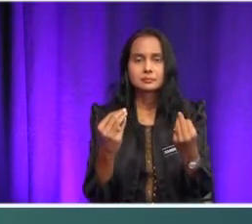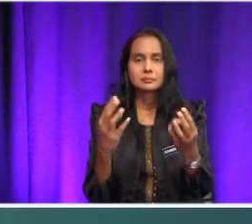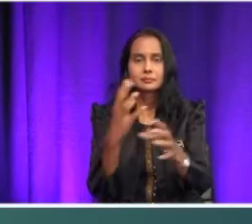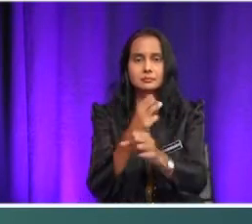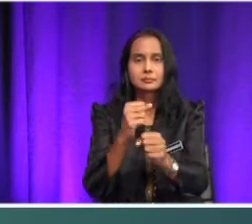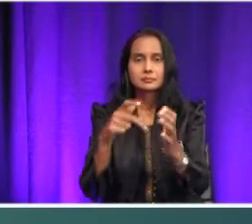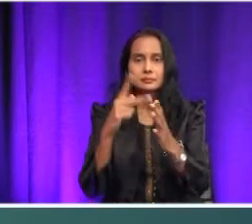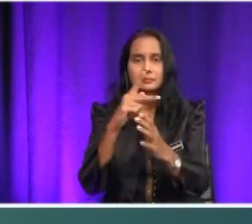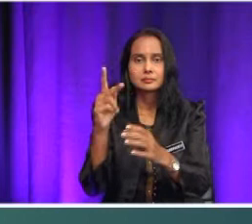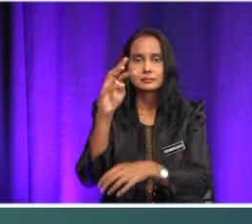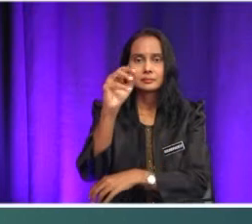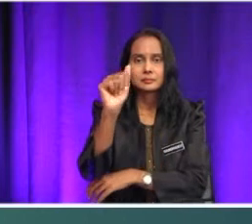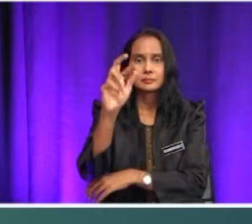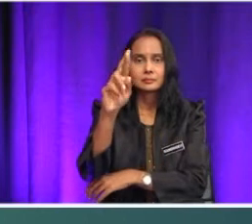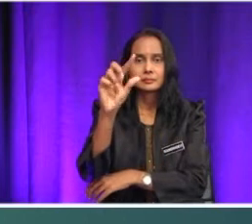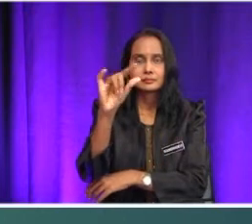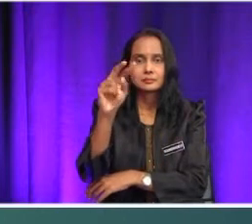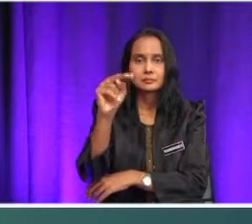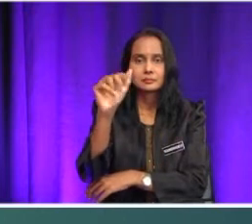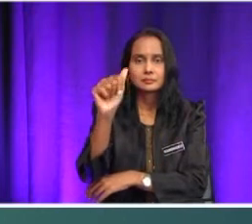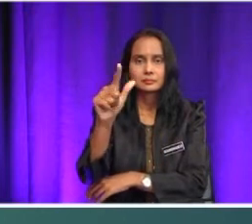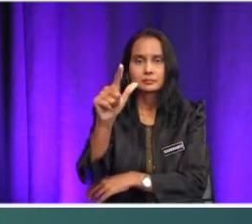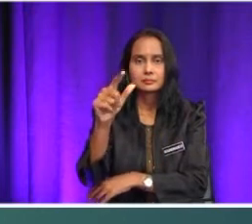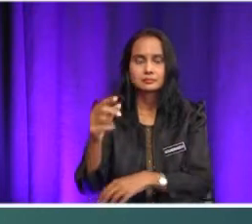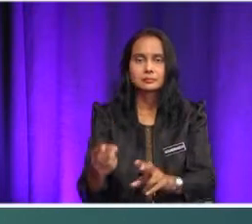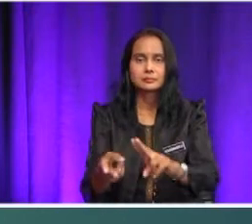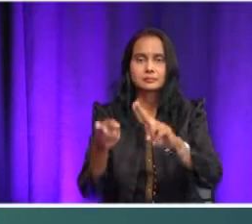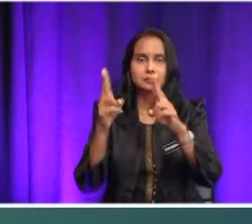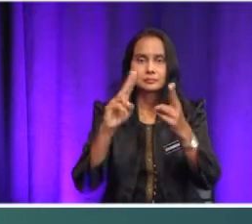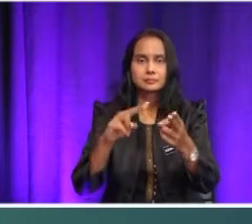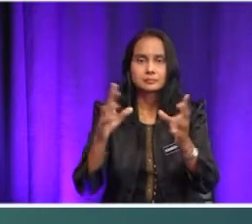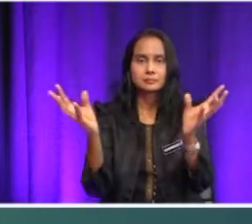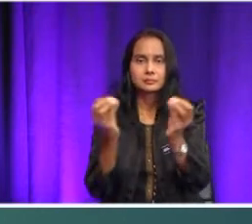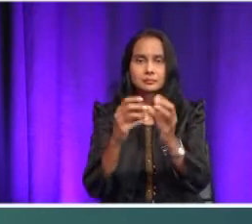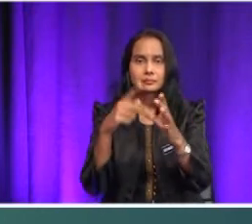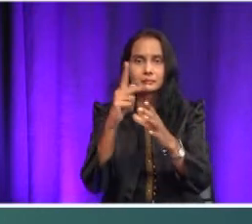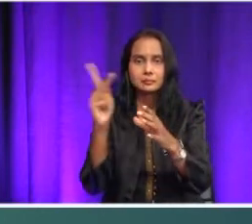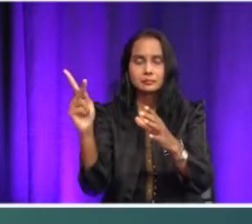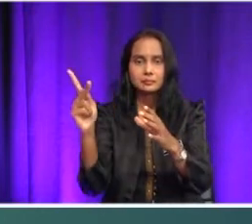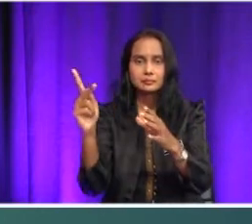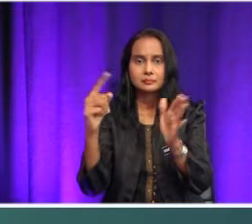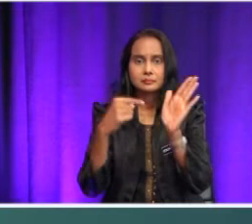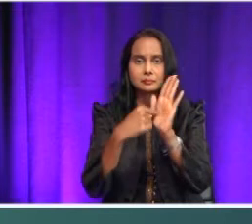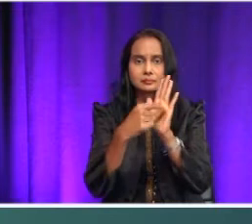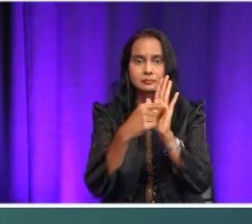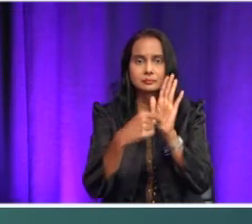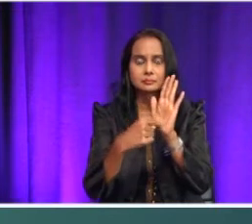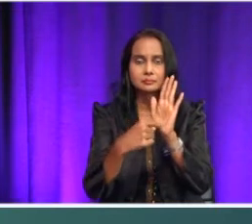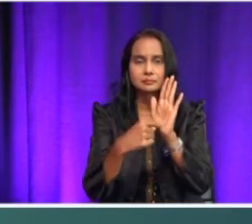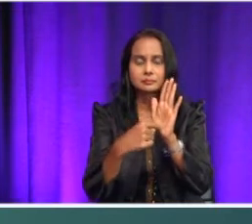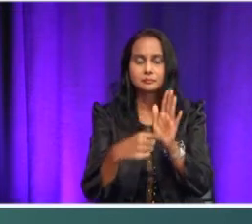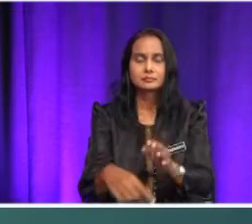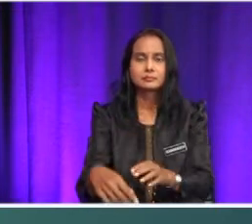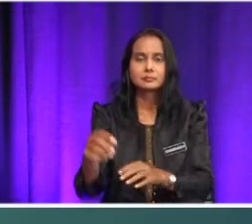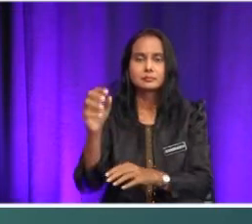perubahan dalam jumlah keluaran kita bahagiakan dengan perubahan input berubah ya info berubah